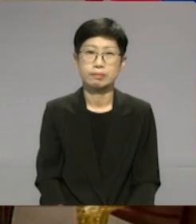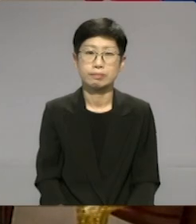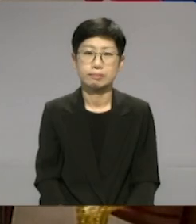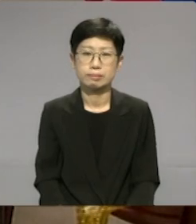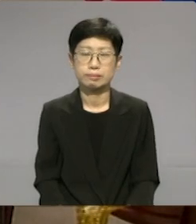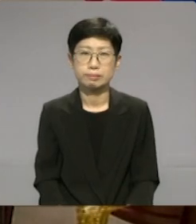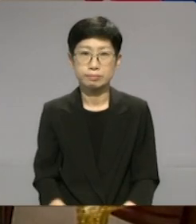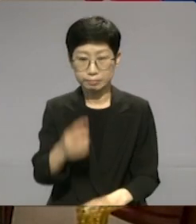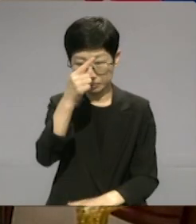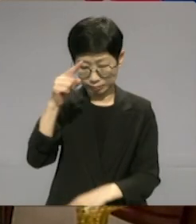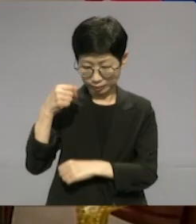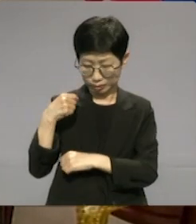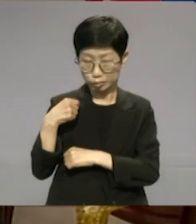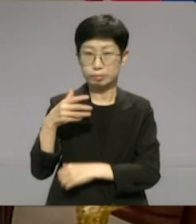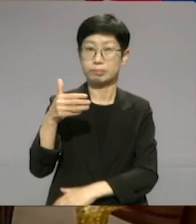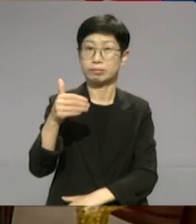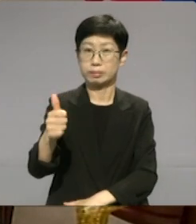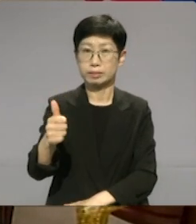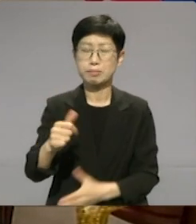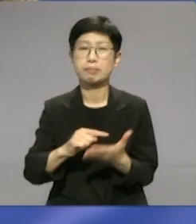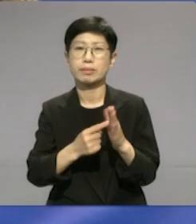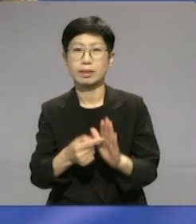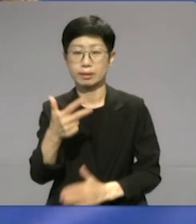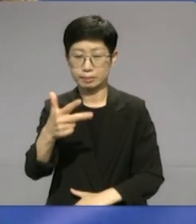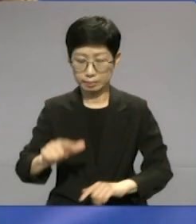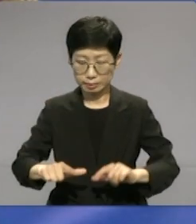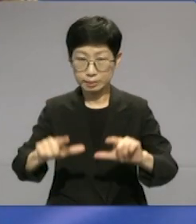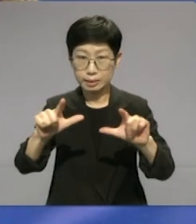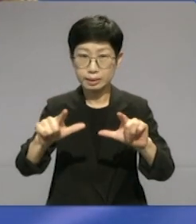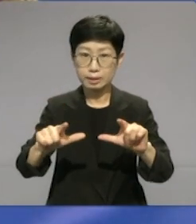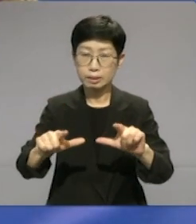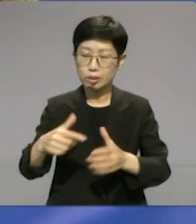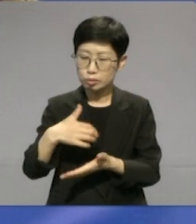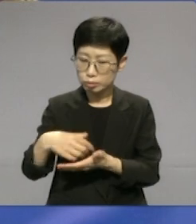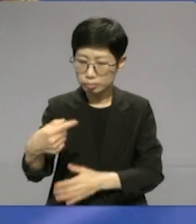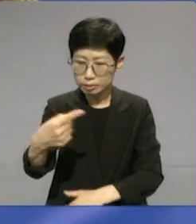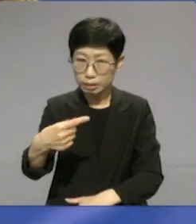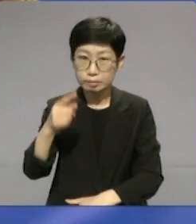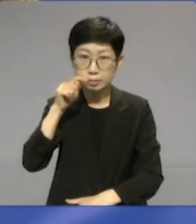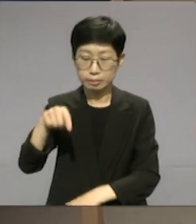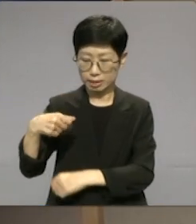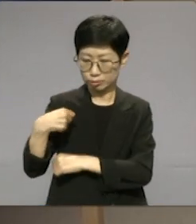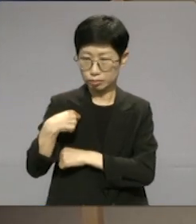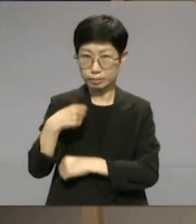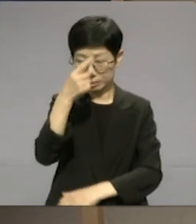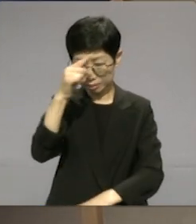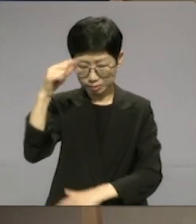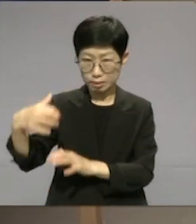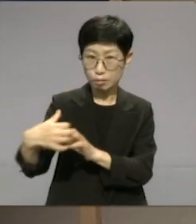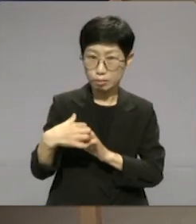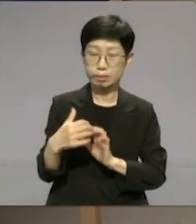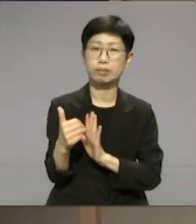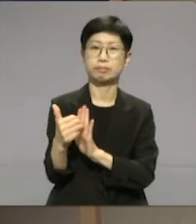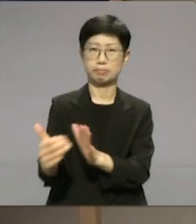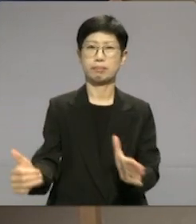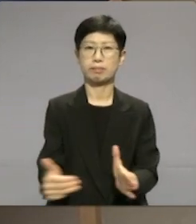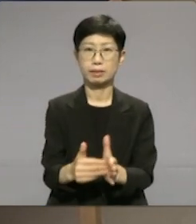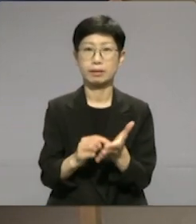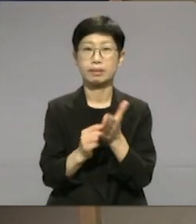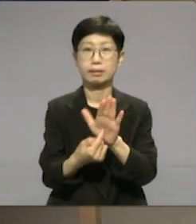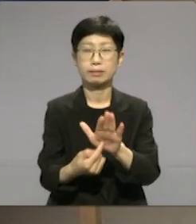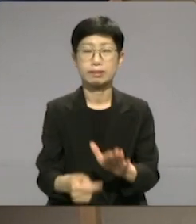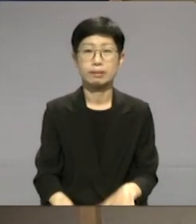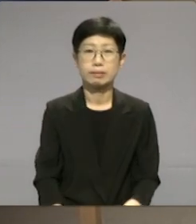게라시모프 러시아군 총 참모장은 현지 시간으로 7일 최대 천명에 이르는 우크라이나 군의 러시아 본토 공격을 저지했다고